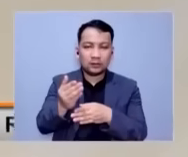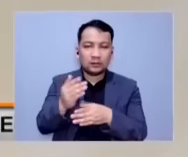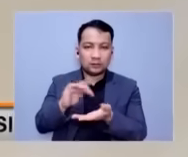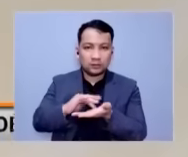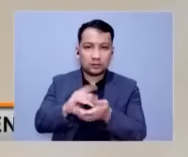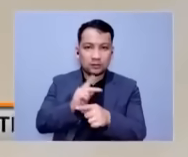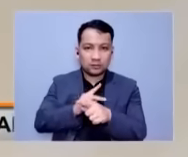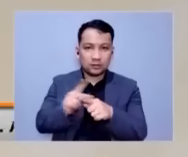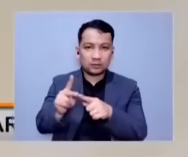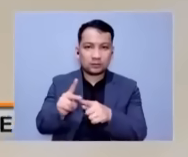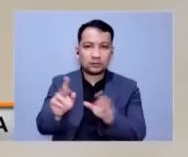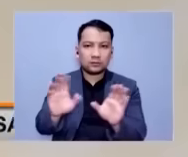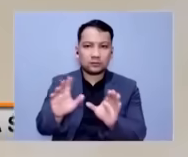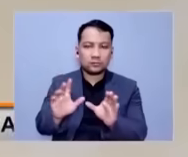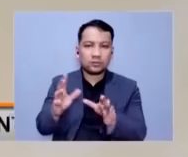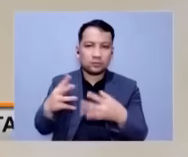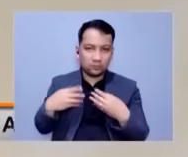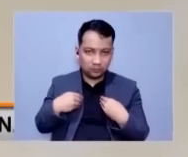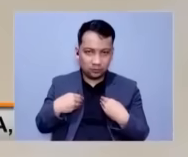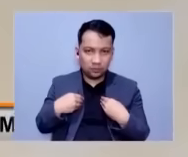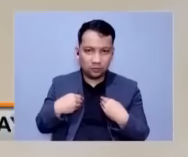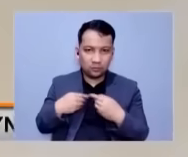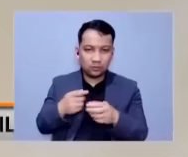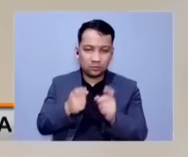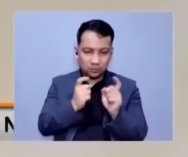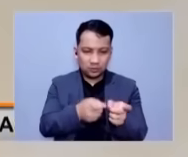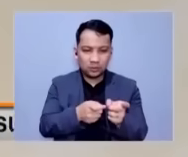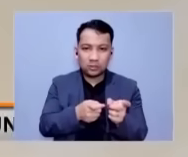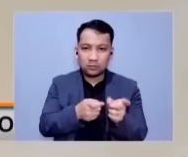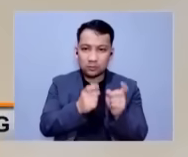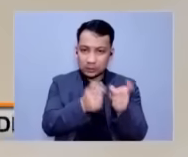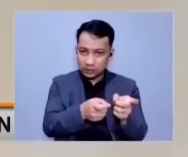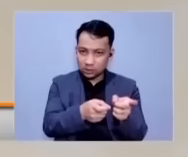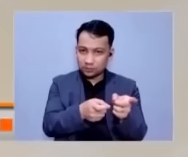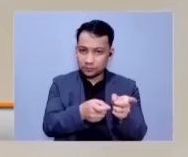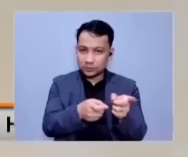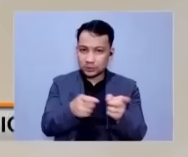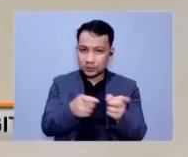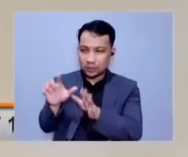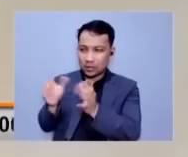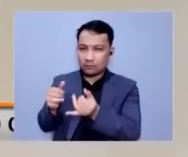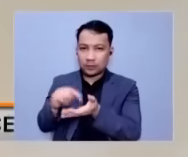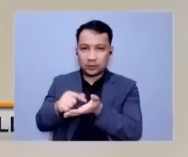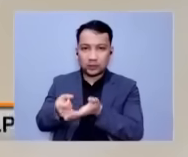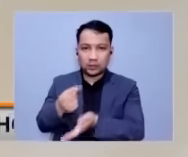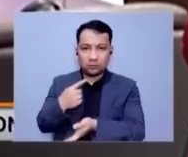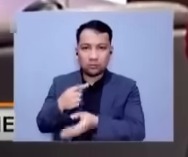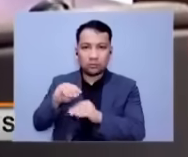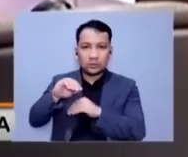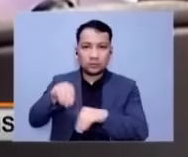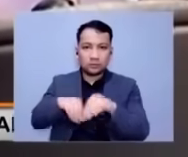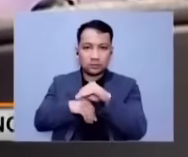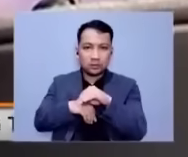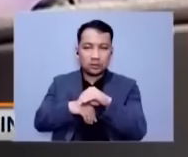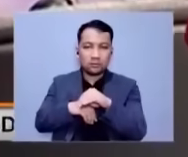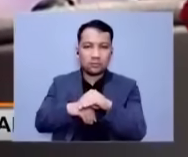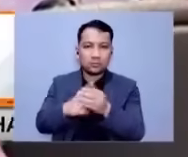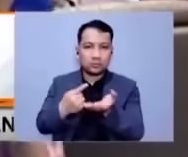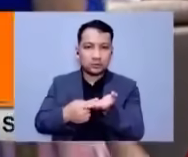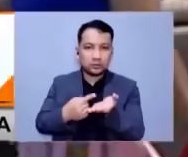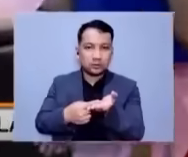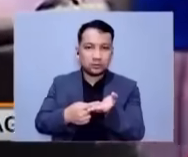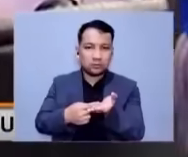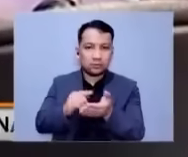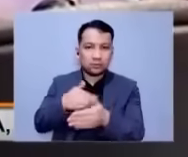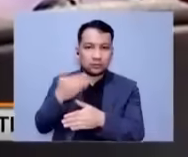na hindi sila pwedeng tumanggap ng mga regalo mula sa mga pharmaceutical company kung may kapalit ito. Tatalakayin yan sa Senado sa